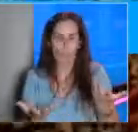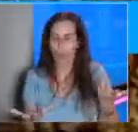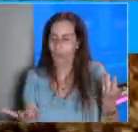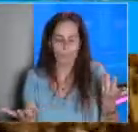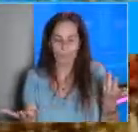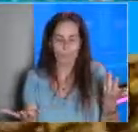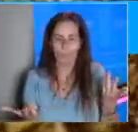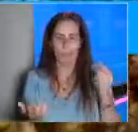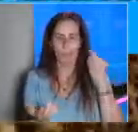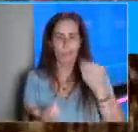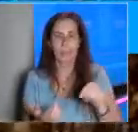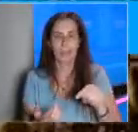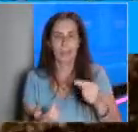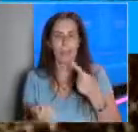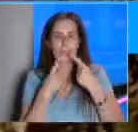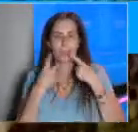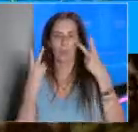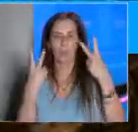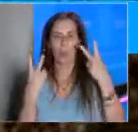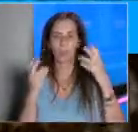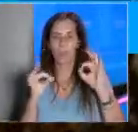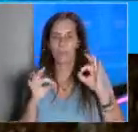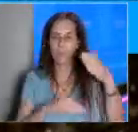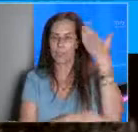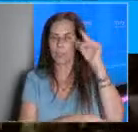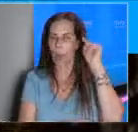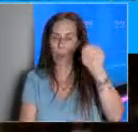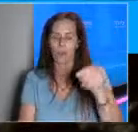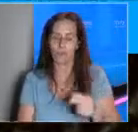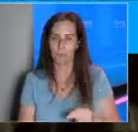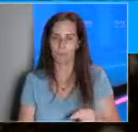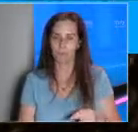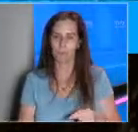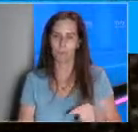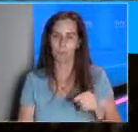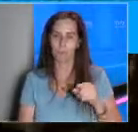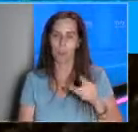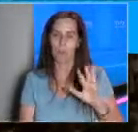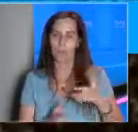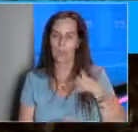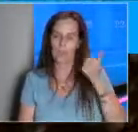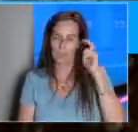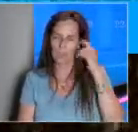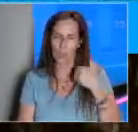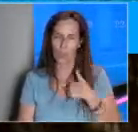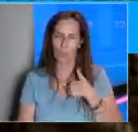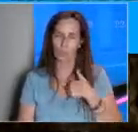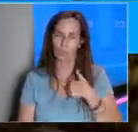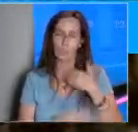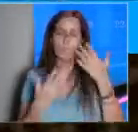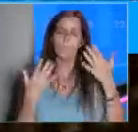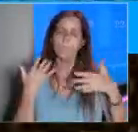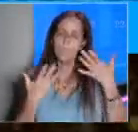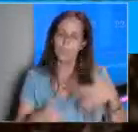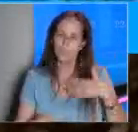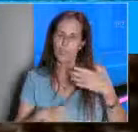כניסה לשיח על משמעויות אמיתיות של איפה המדינה שלנו הולכת. עכשיו, התרדה הגדולה ביותר שלי היא זה שמתישהו יהיה